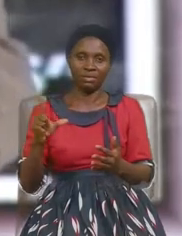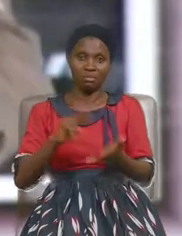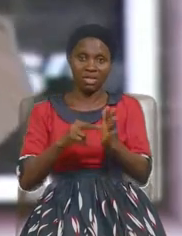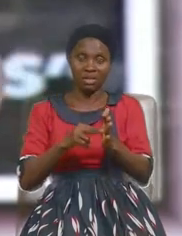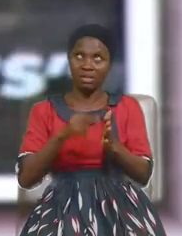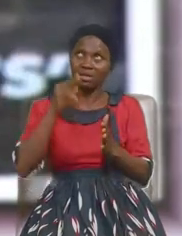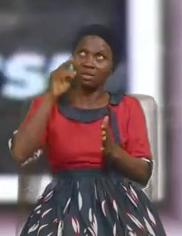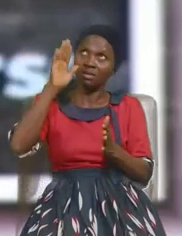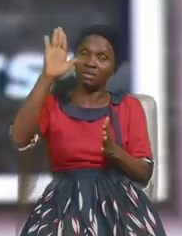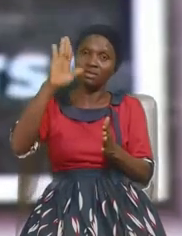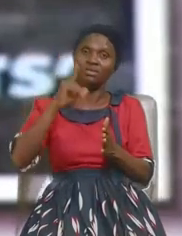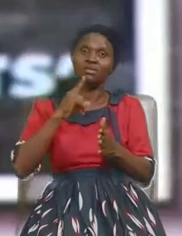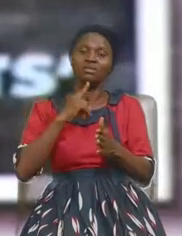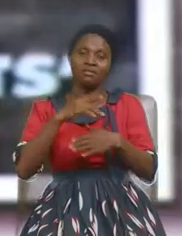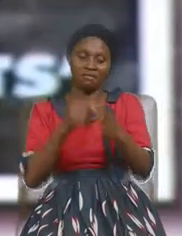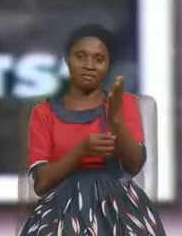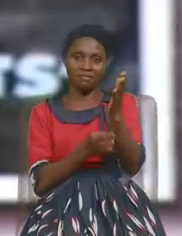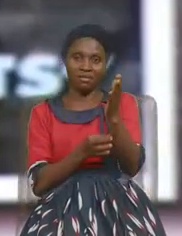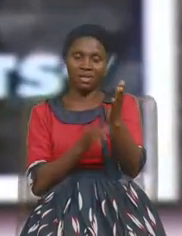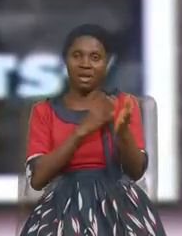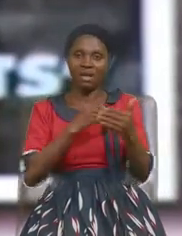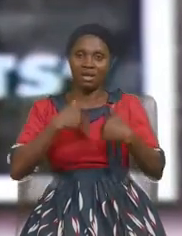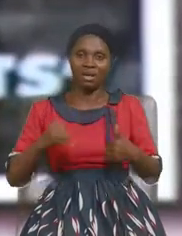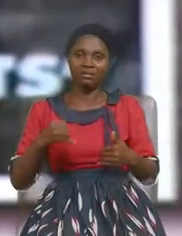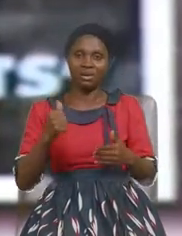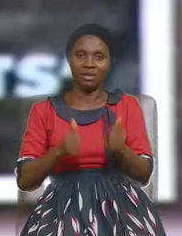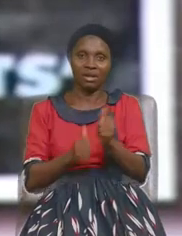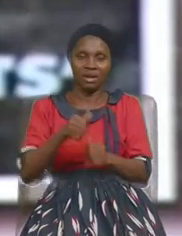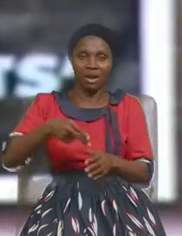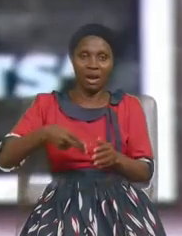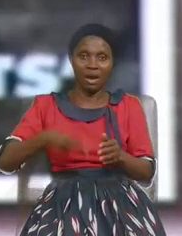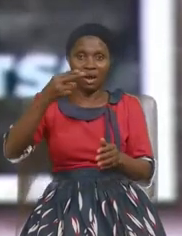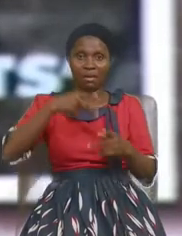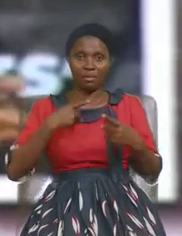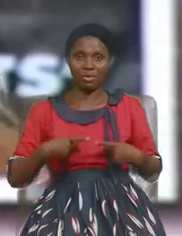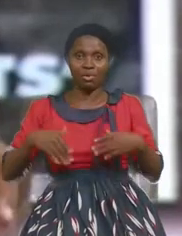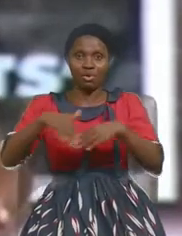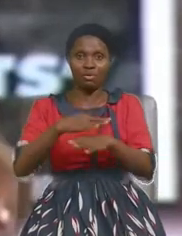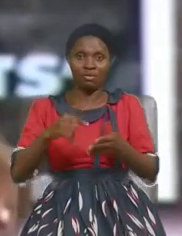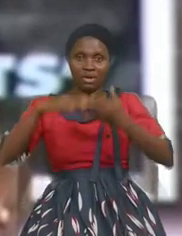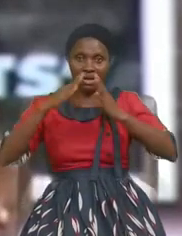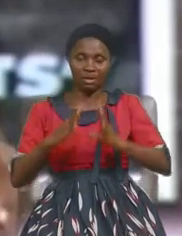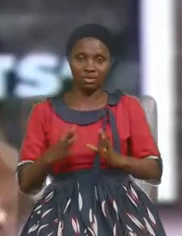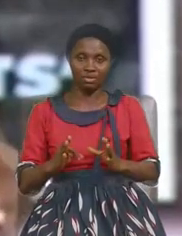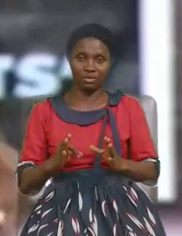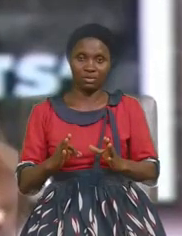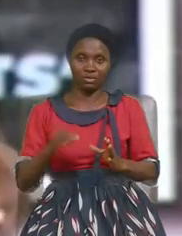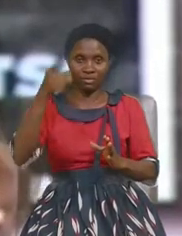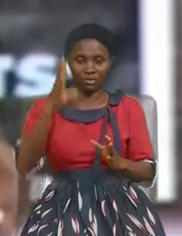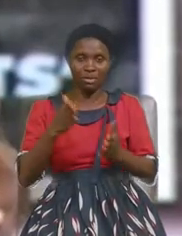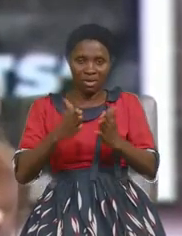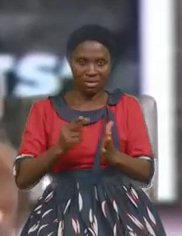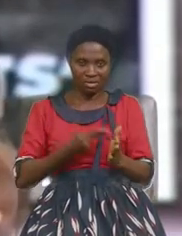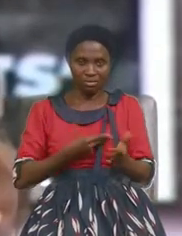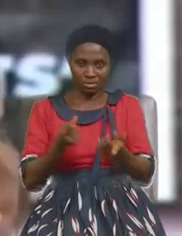Et puisque nous avons un souverain sacrificateur établi sur la maison de Dieu, approchons-nous donc avec